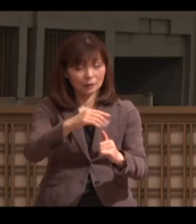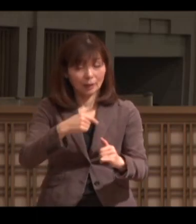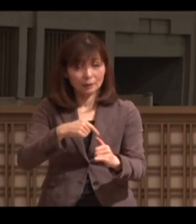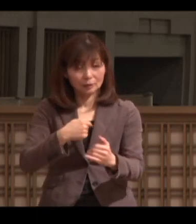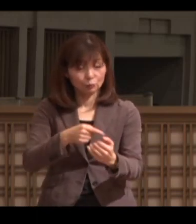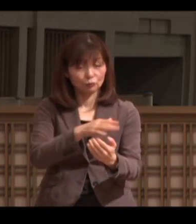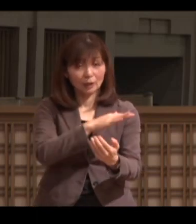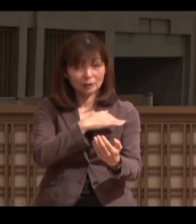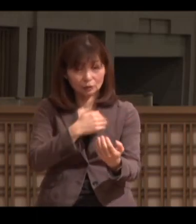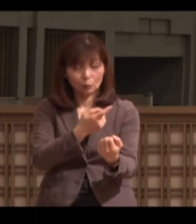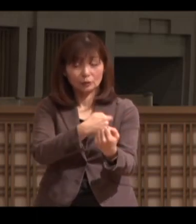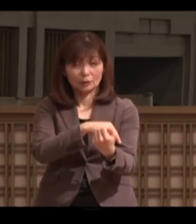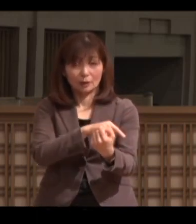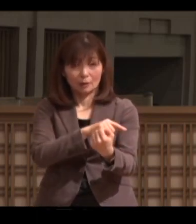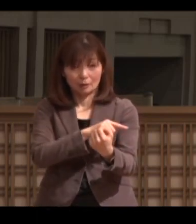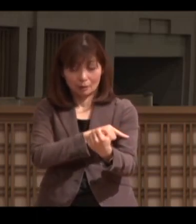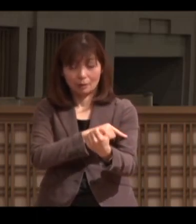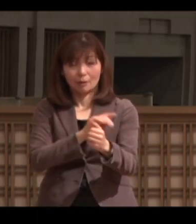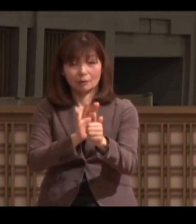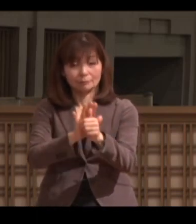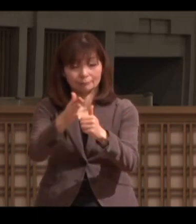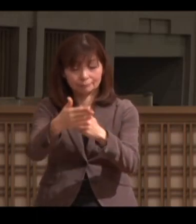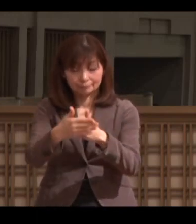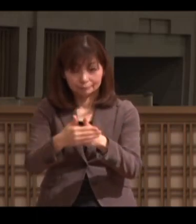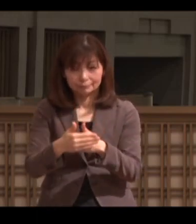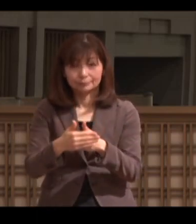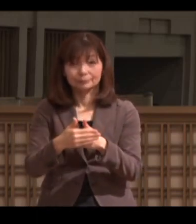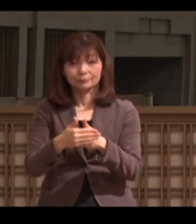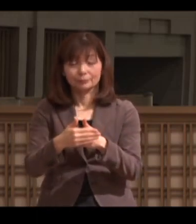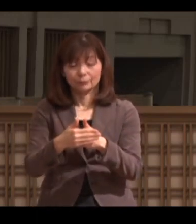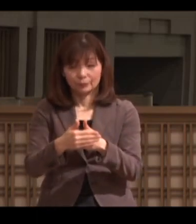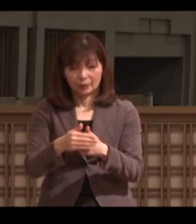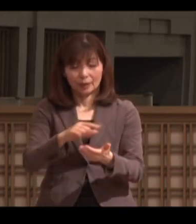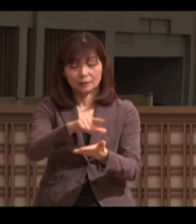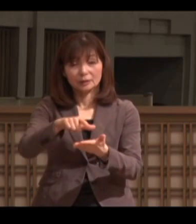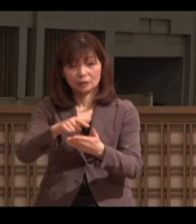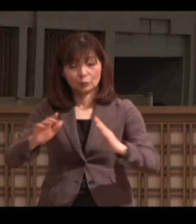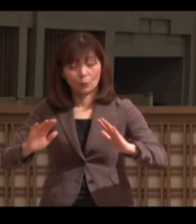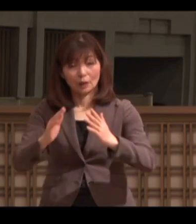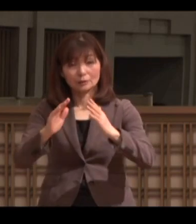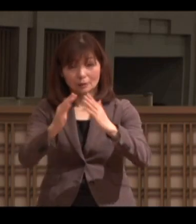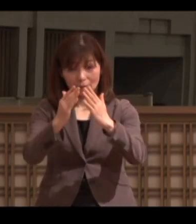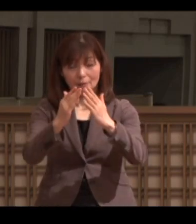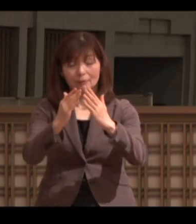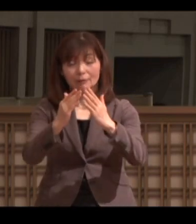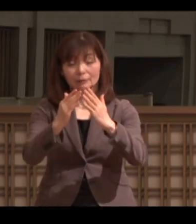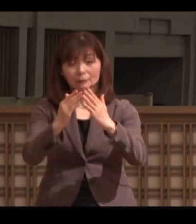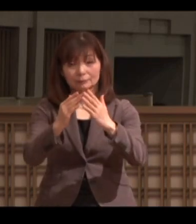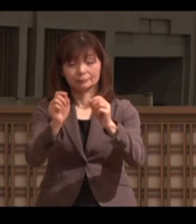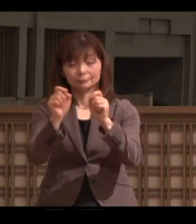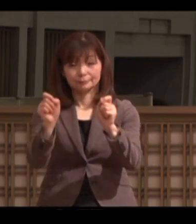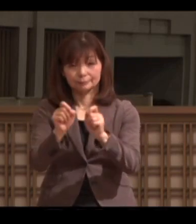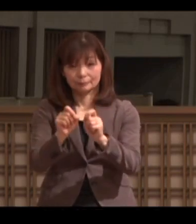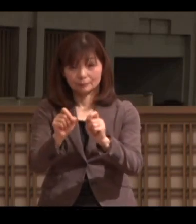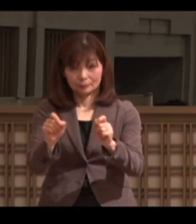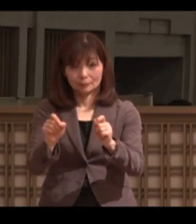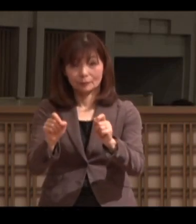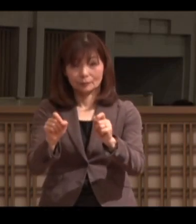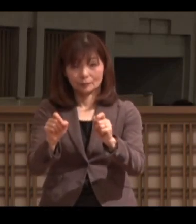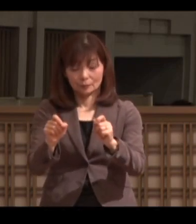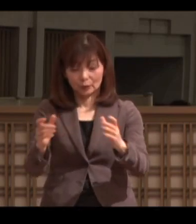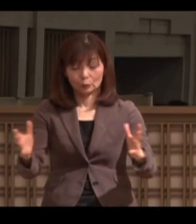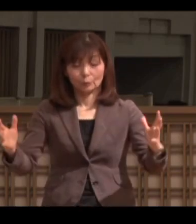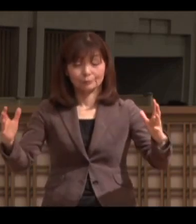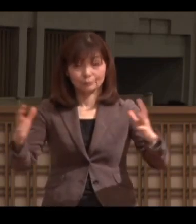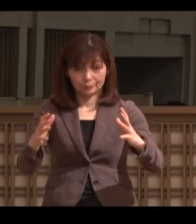で協力し合いそれぞれの地域を活性化させることによってえその集合